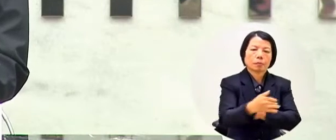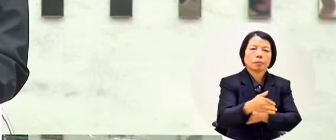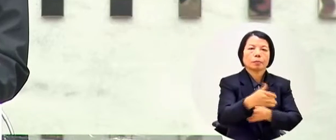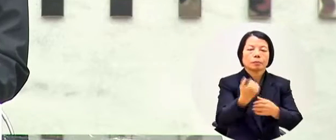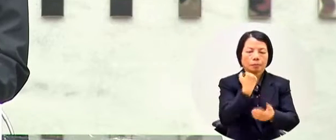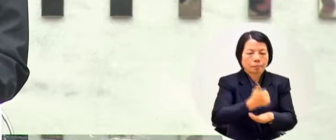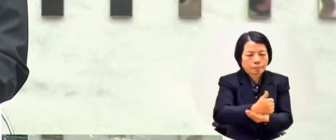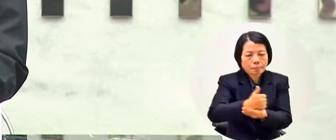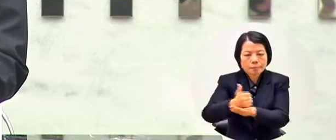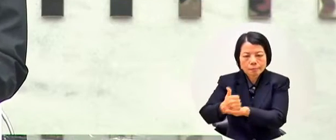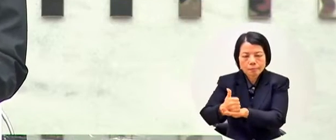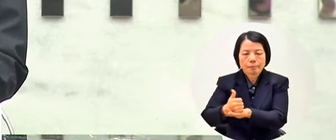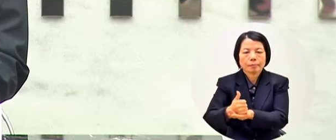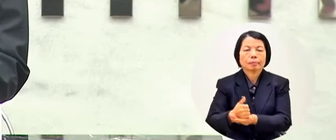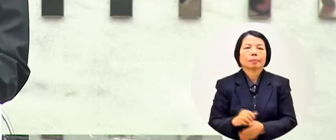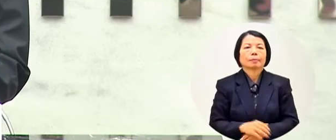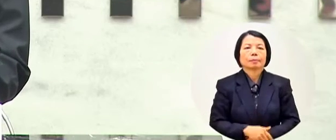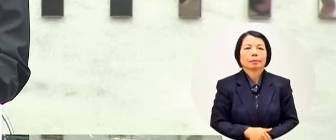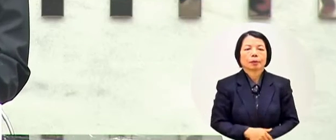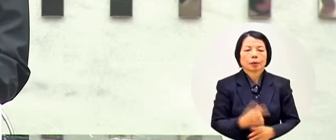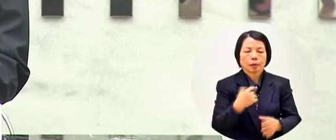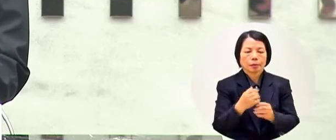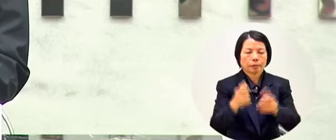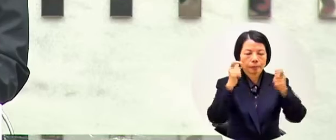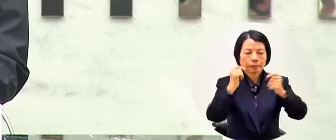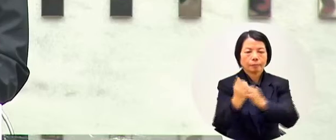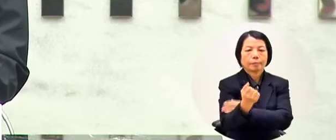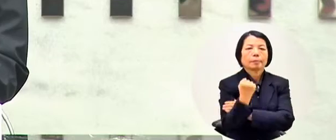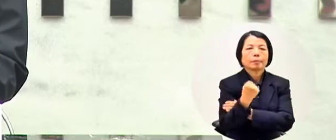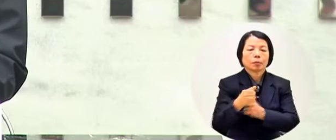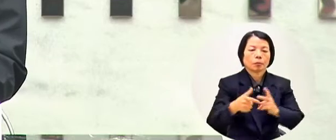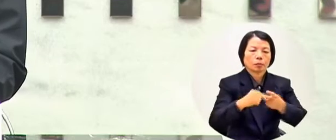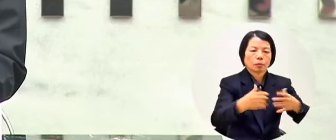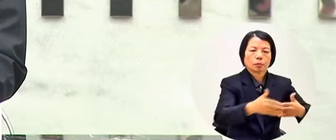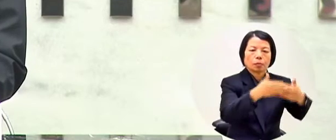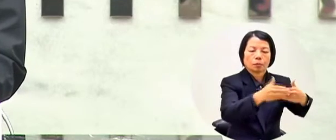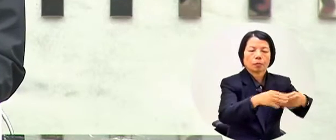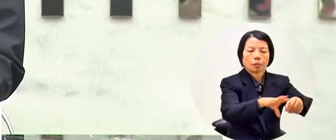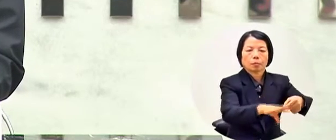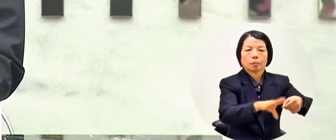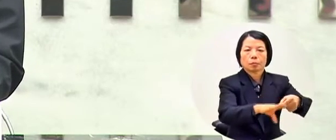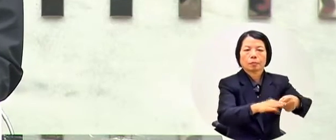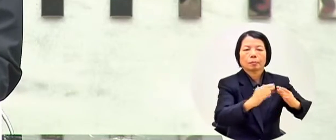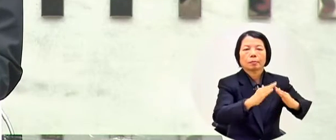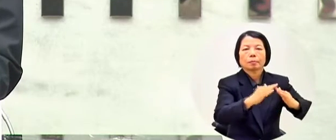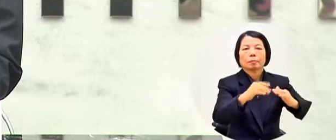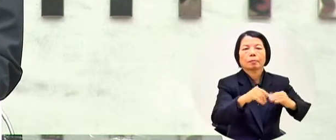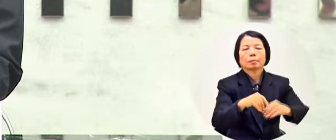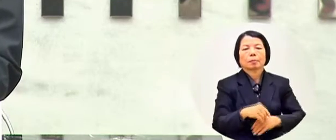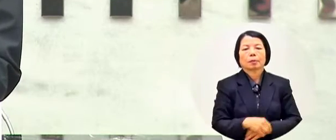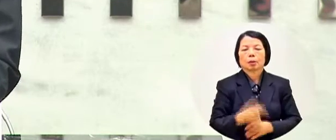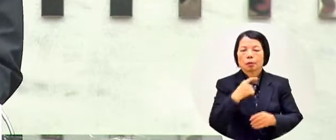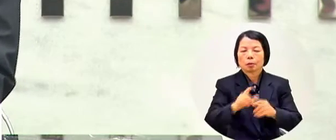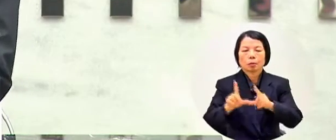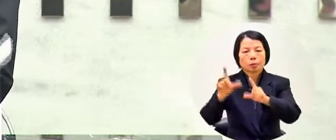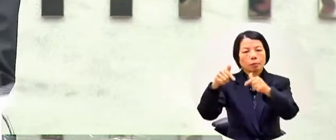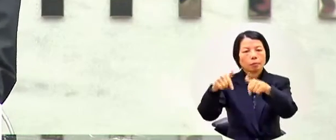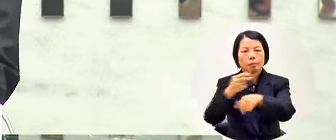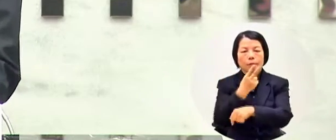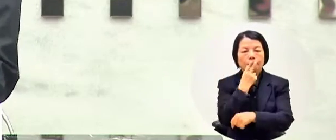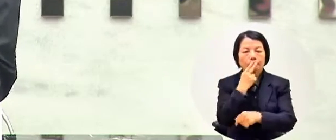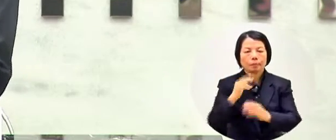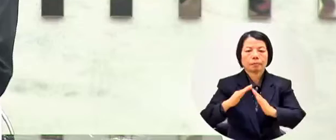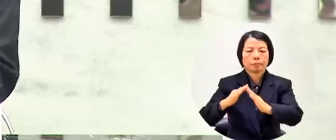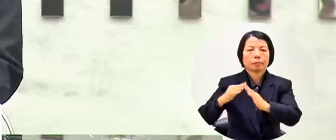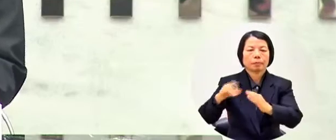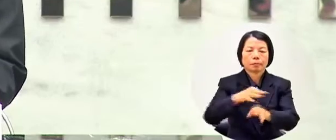销通路。高雄将努力加强与中国大陆南方城市及东南亚国家的城市经